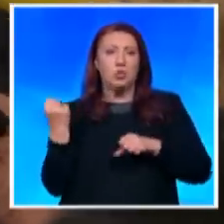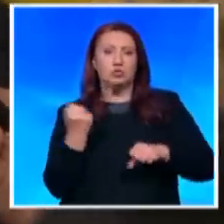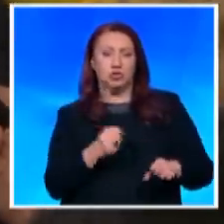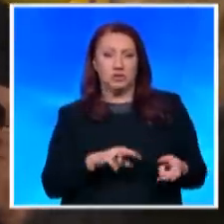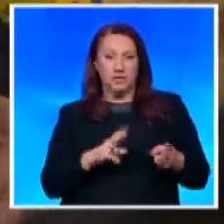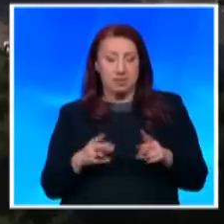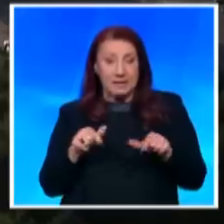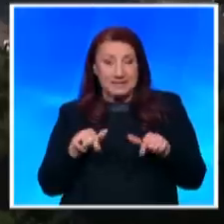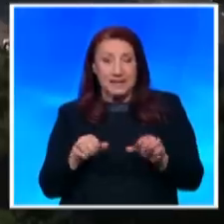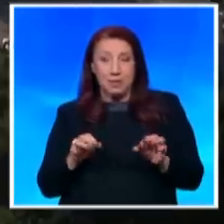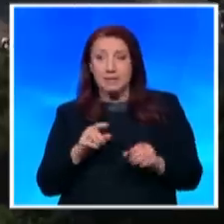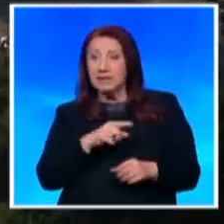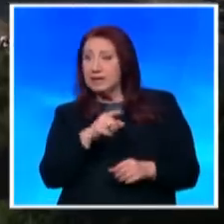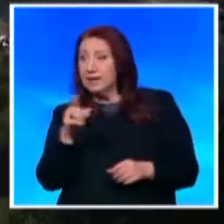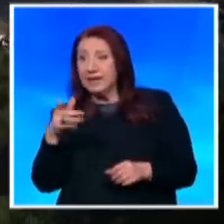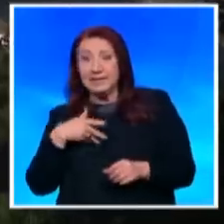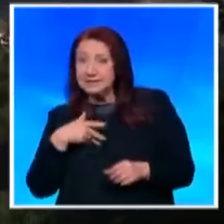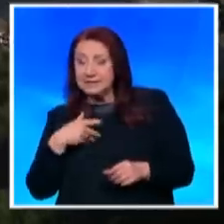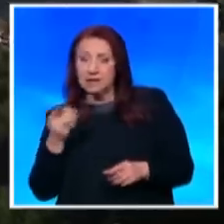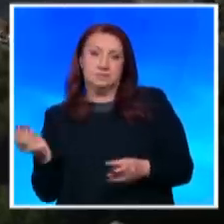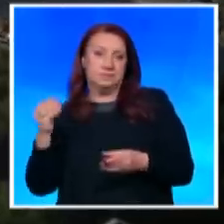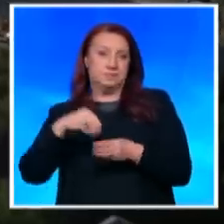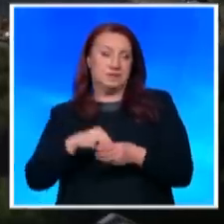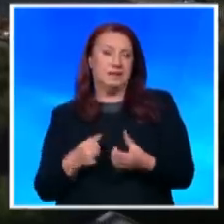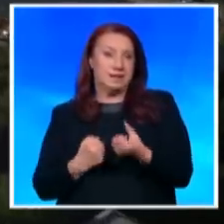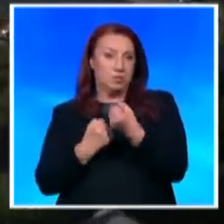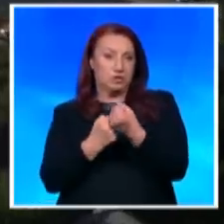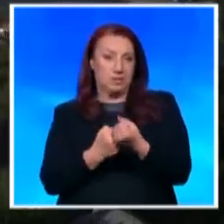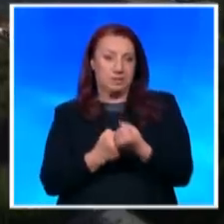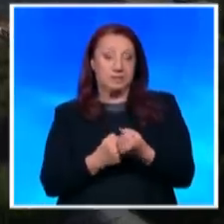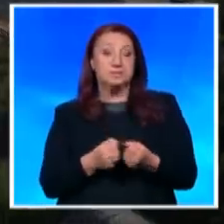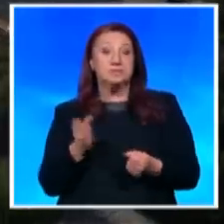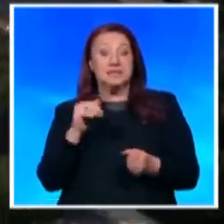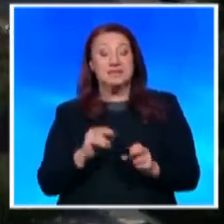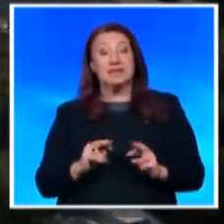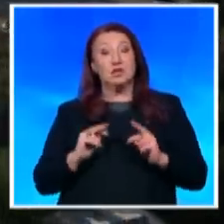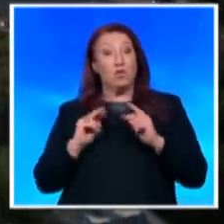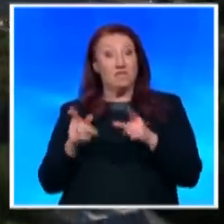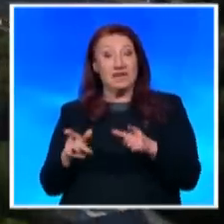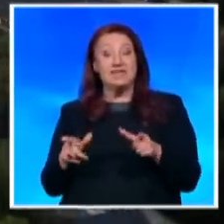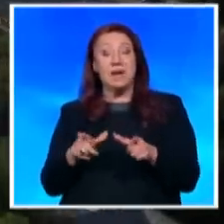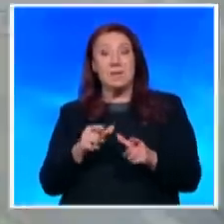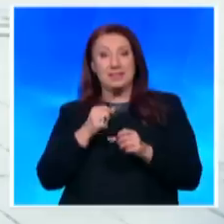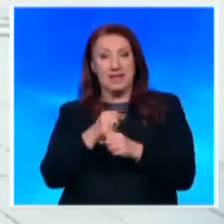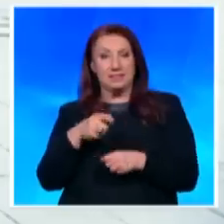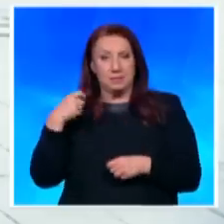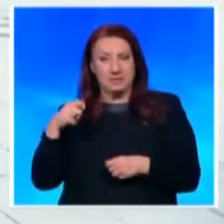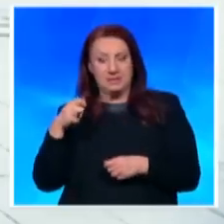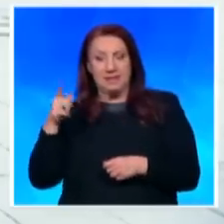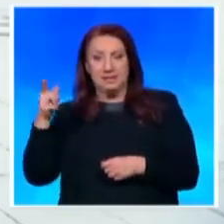да се присъединят. След връщането на мандата изпълнен, той трябва да бъде внесен за гласуване в Народното събрание.